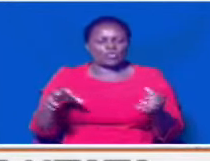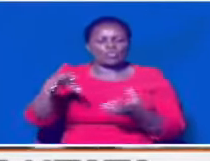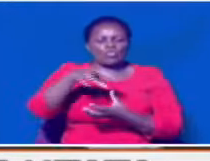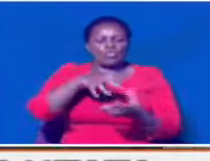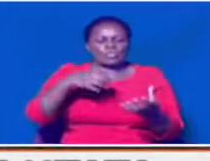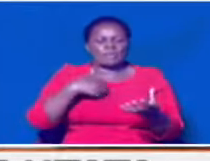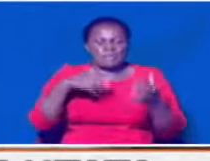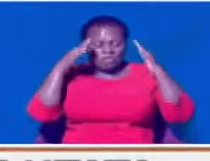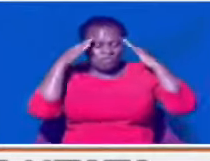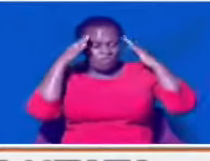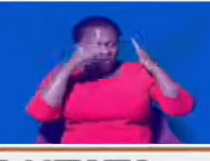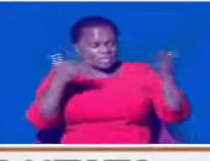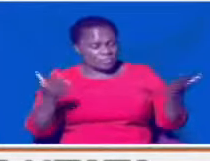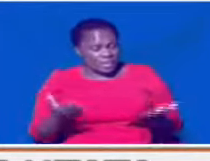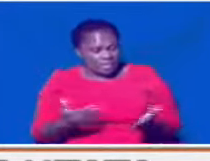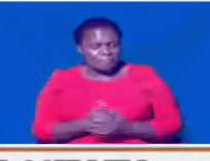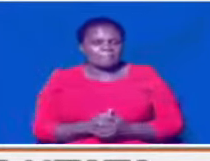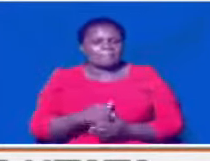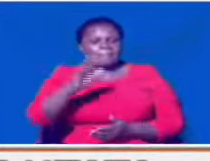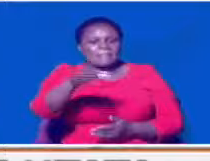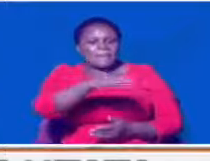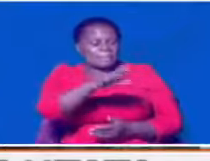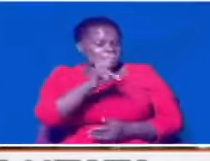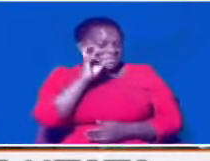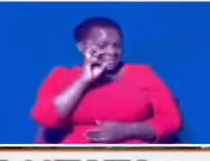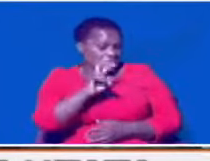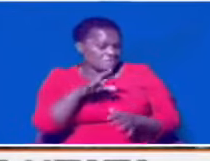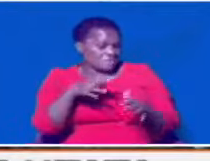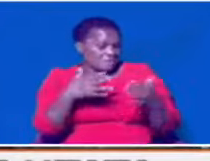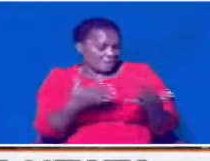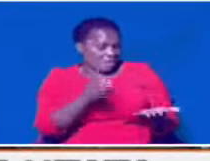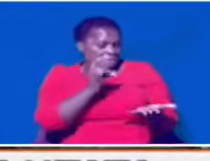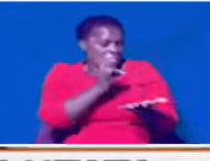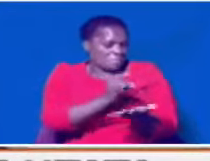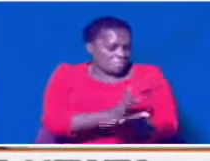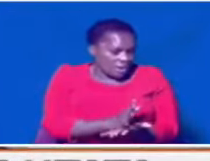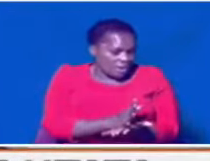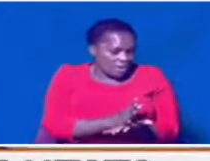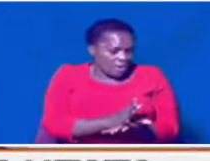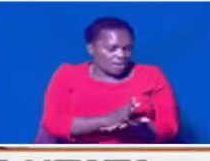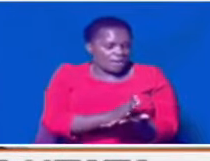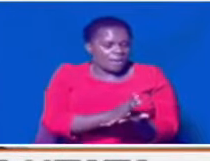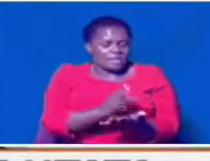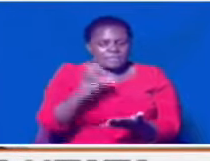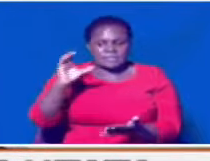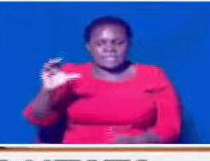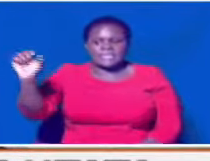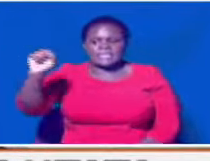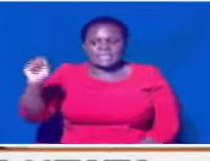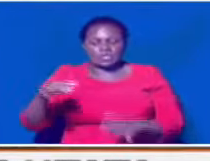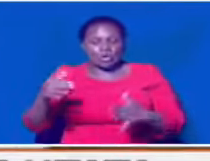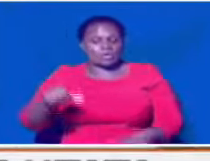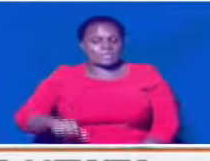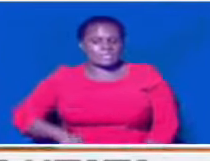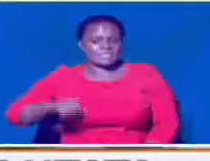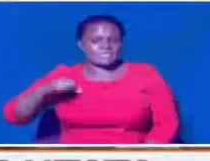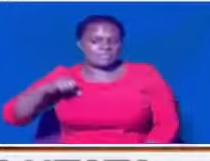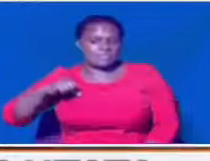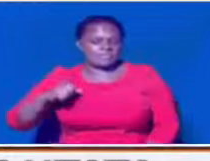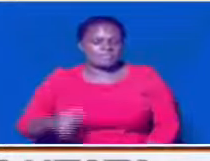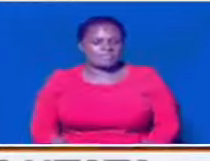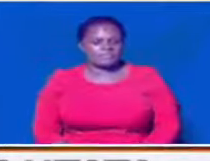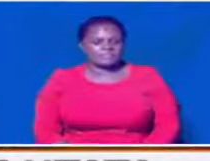Kenya, macho yote yanaelekezwa bungeni kuona kama atatimuliwa katika baraza la mawaziri au ataponea.